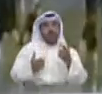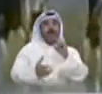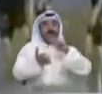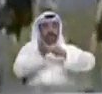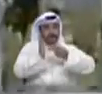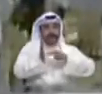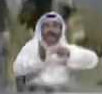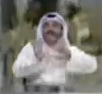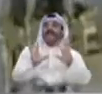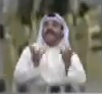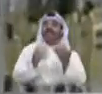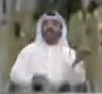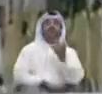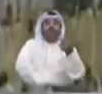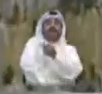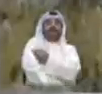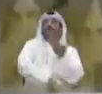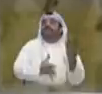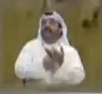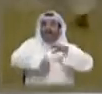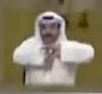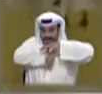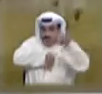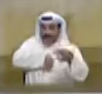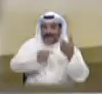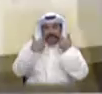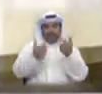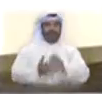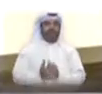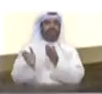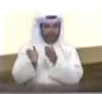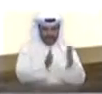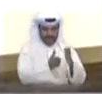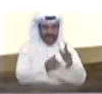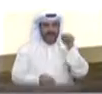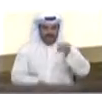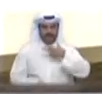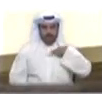توعوي يرافق حملات بعثة الحج. سيكون هناك مرافق